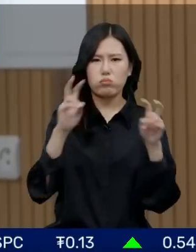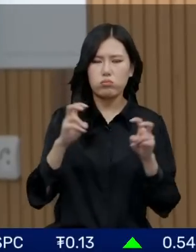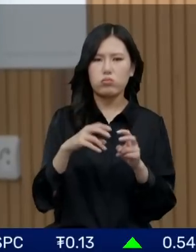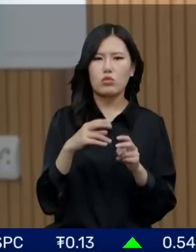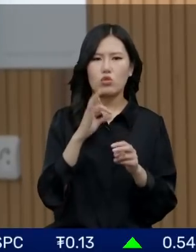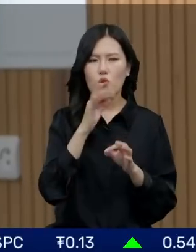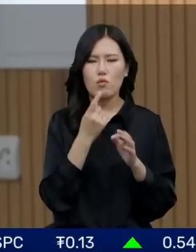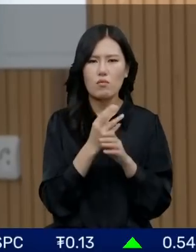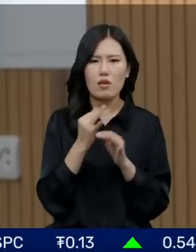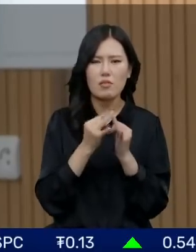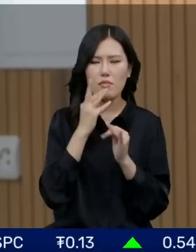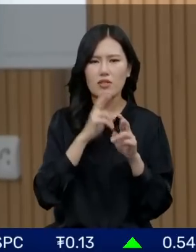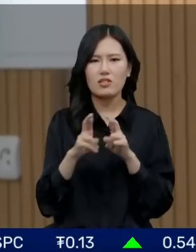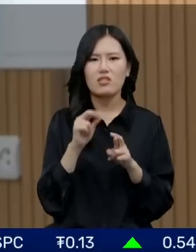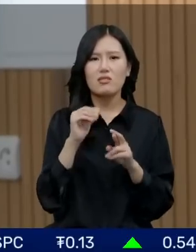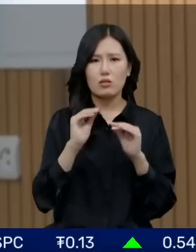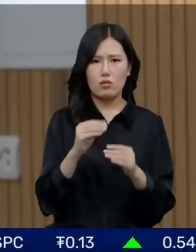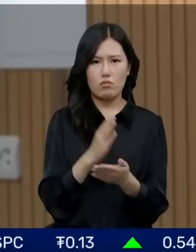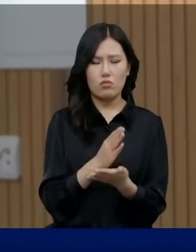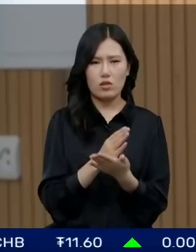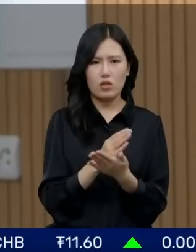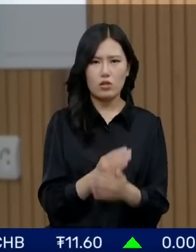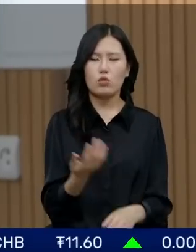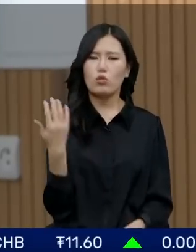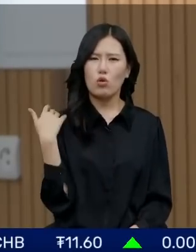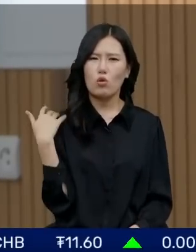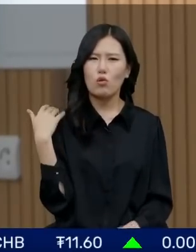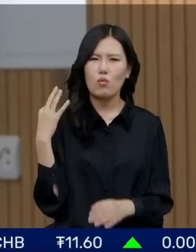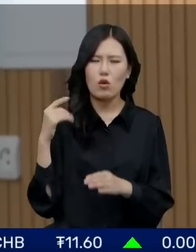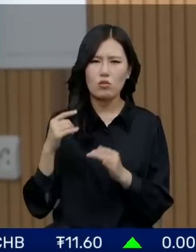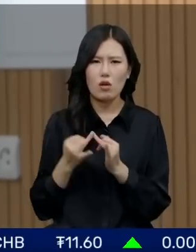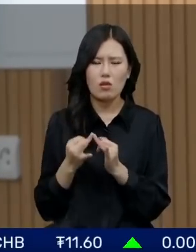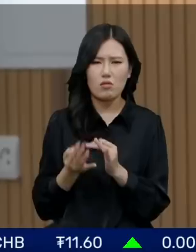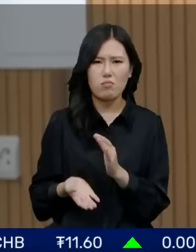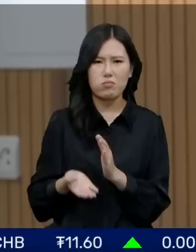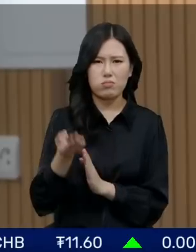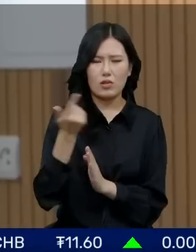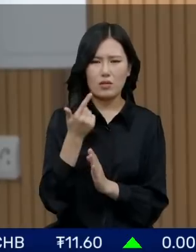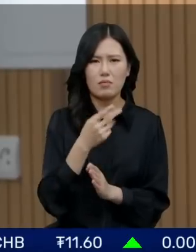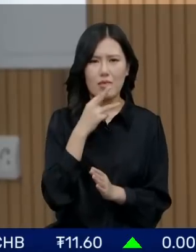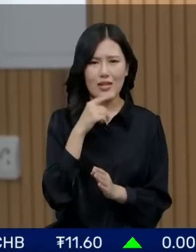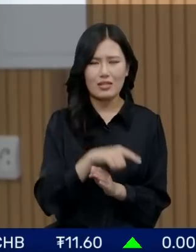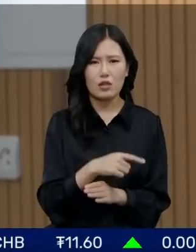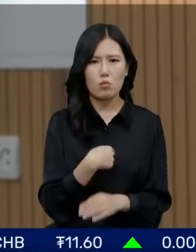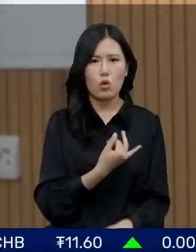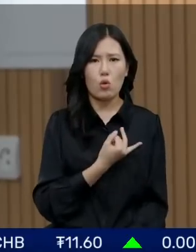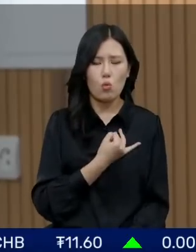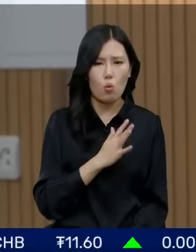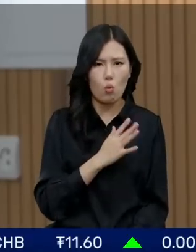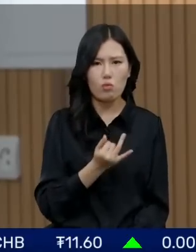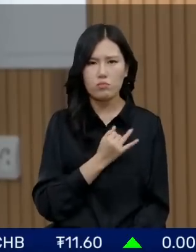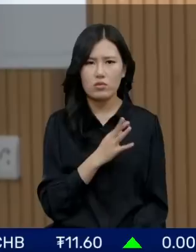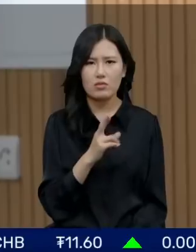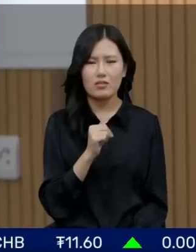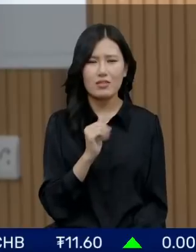мэдээллийн боловсрал тийм нөө мэдээлэл итгэх байдал тийм мэдээллийн салбарт итгэх байдлын одоо төвшин бол эрс